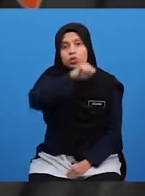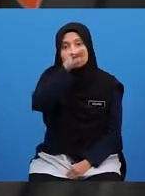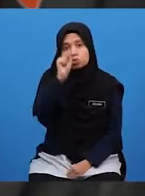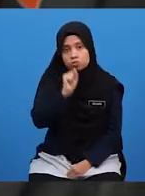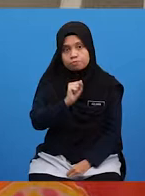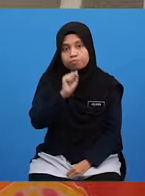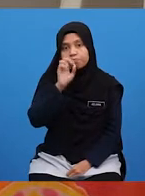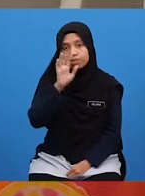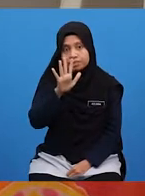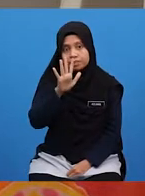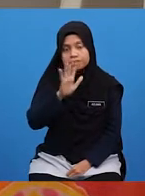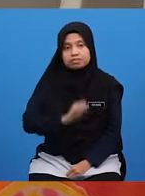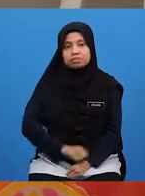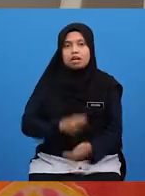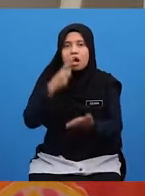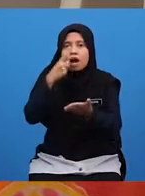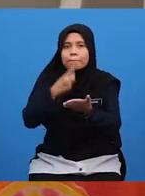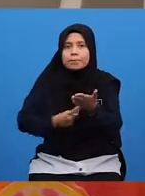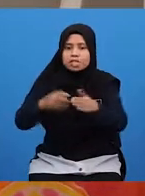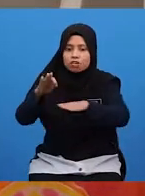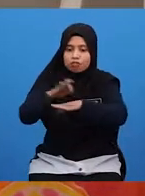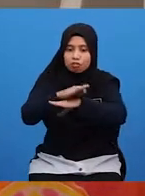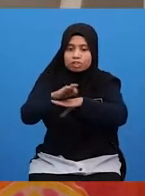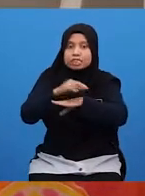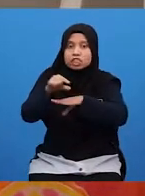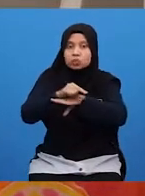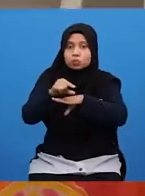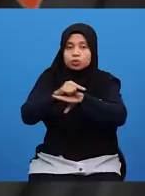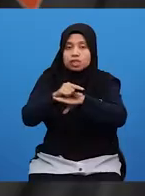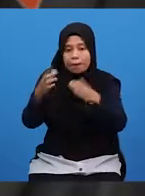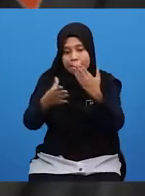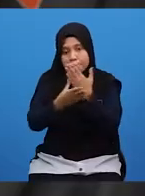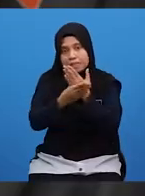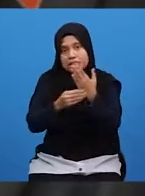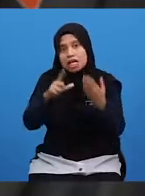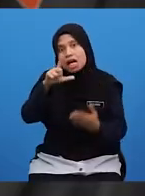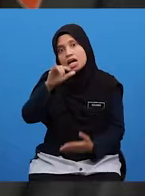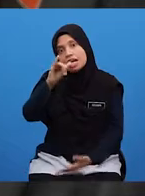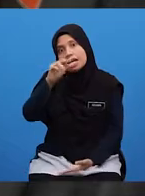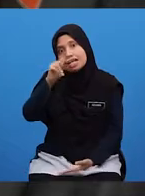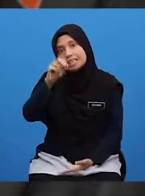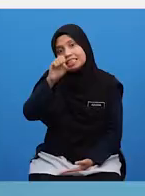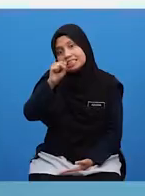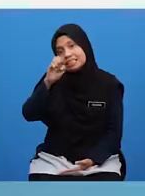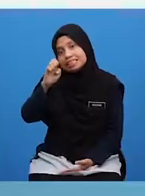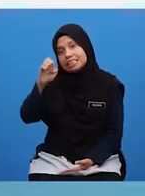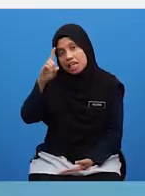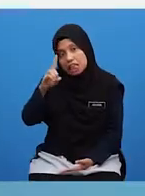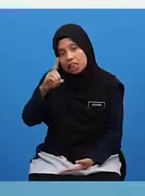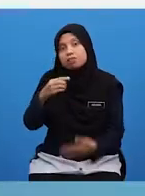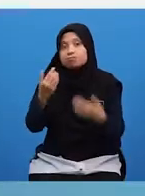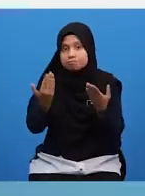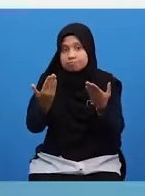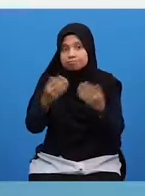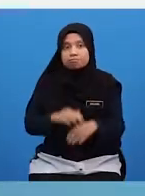Soalan kelima. Apakah fungsi penggunaan minyak linsin dalam proses batik lukis?